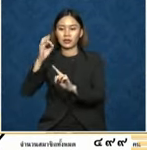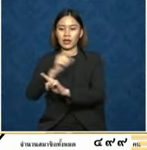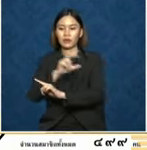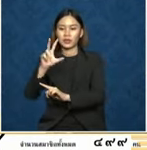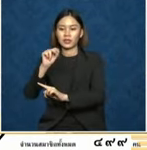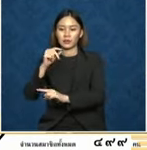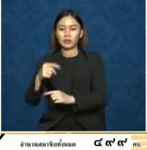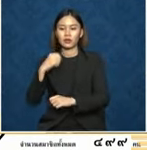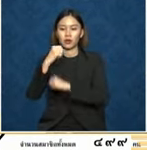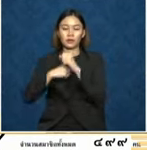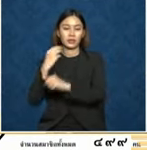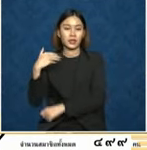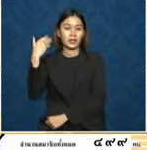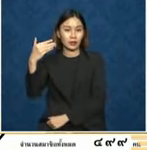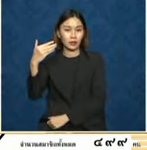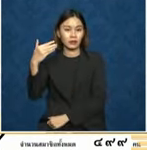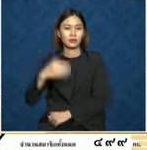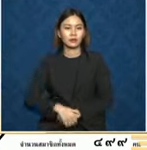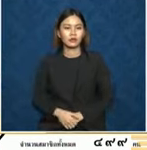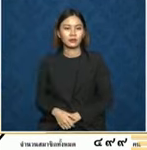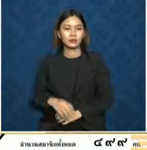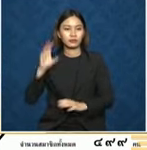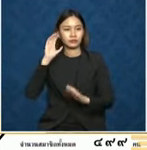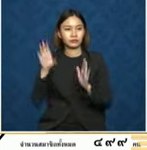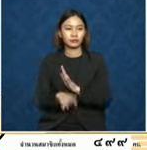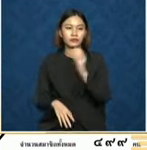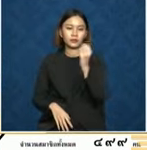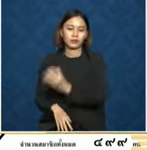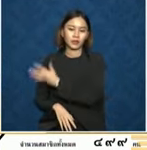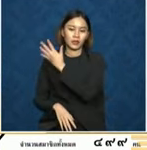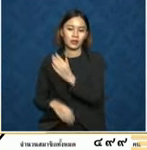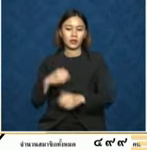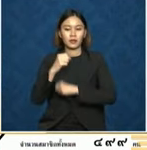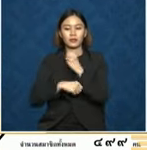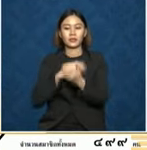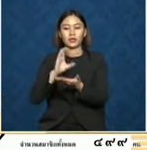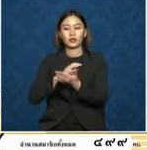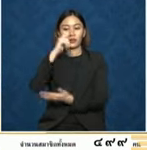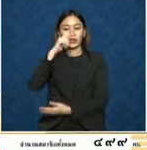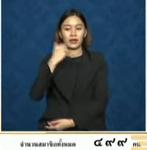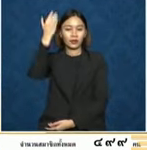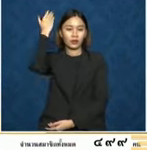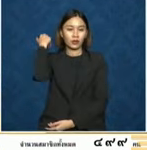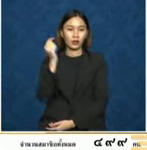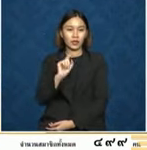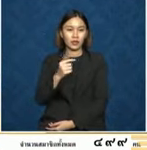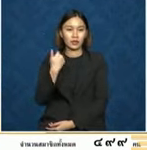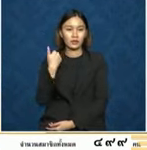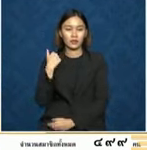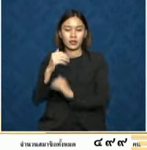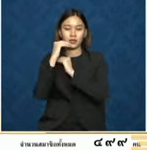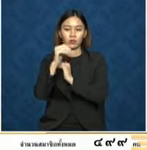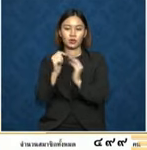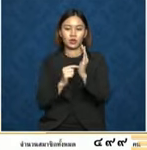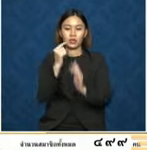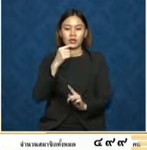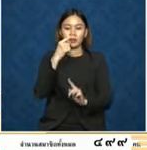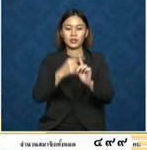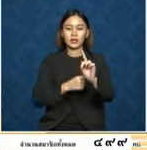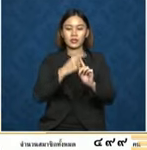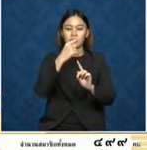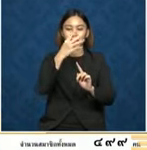ปีถัดไปขอสไลด์ด้วยครับปีงบประมาณของไทยในอดีตครับท่านประธานเดิมที่มีการกำหนดให้เริ่มต้น1เม